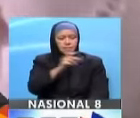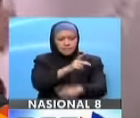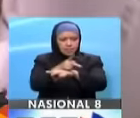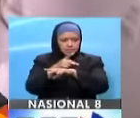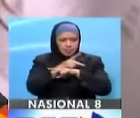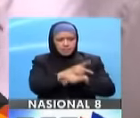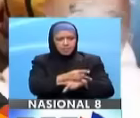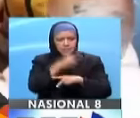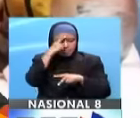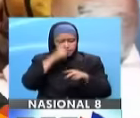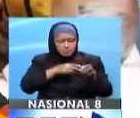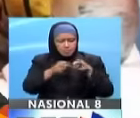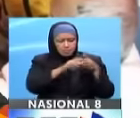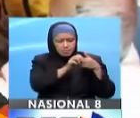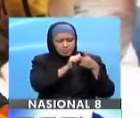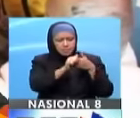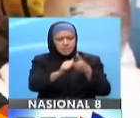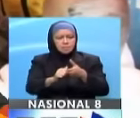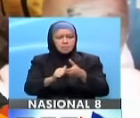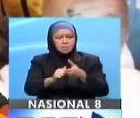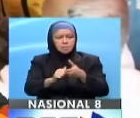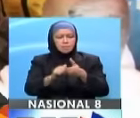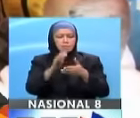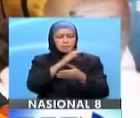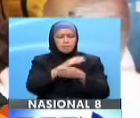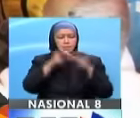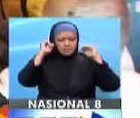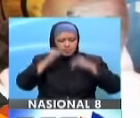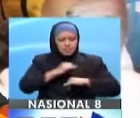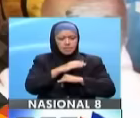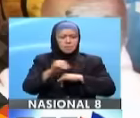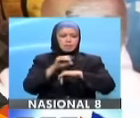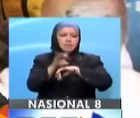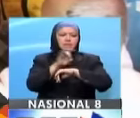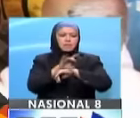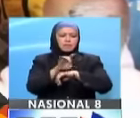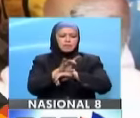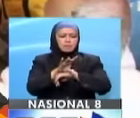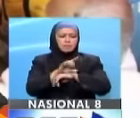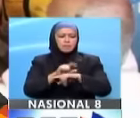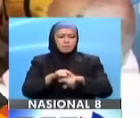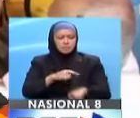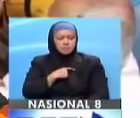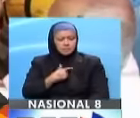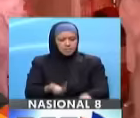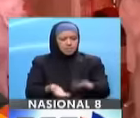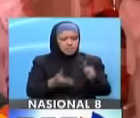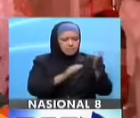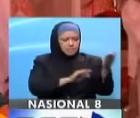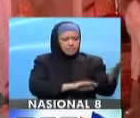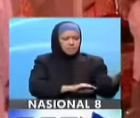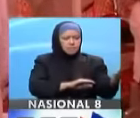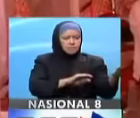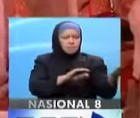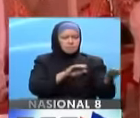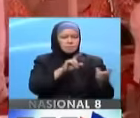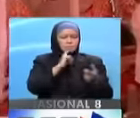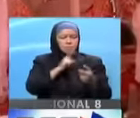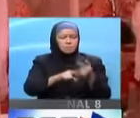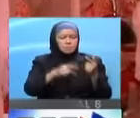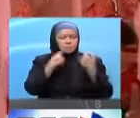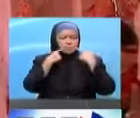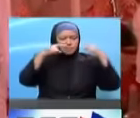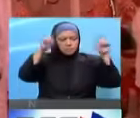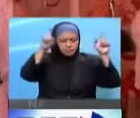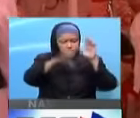bimbingan ibadah dan kaunseling. Jenazah Abdul Habib Lahman dan Syahidan Saad berjaya dicam ahli keluarga 9 hari